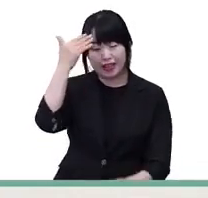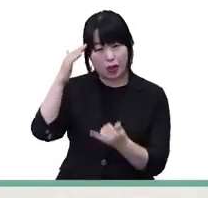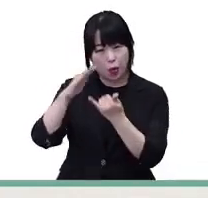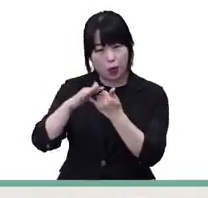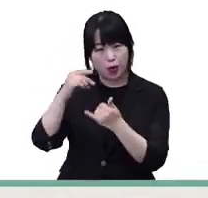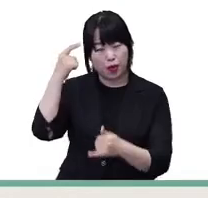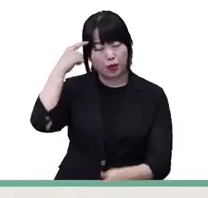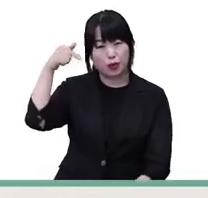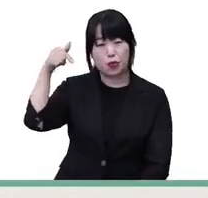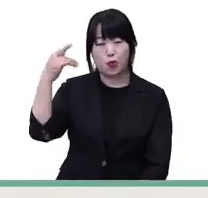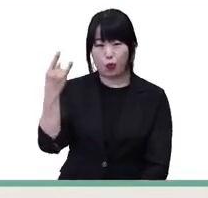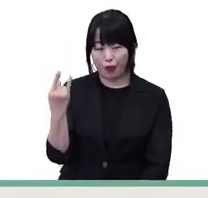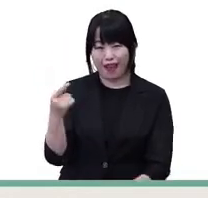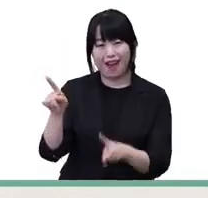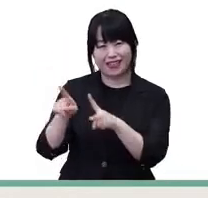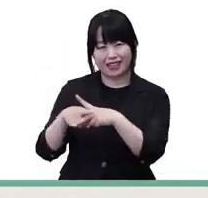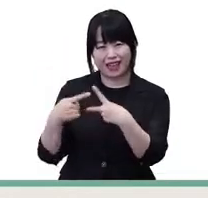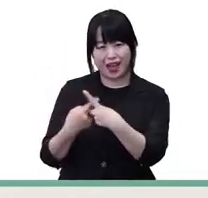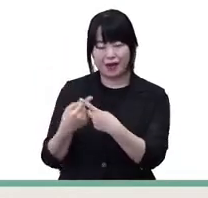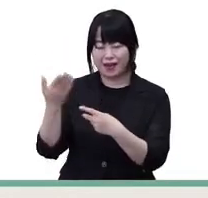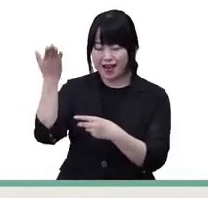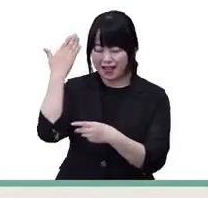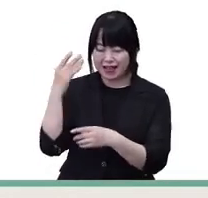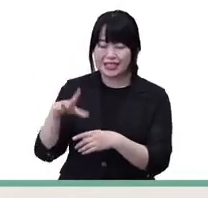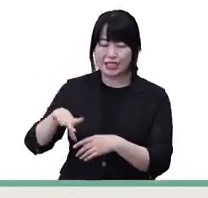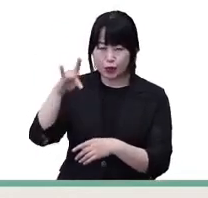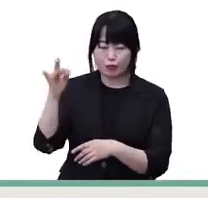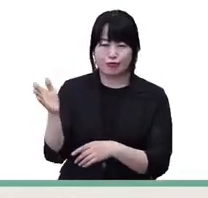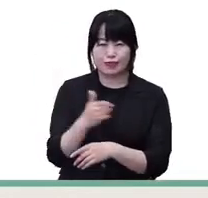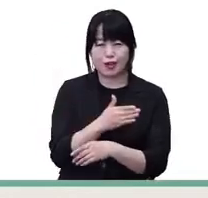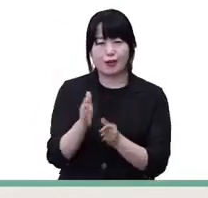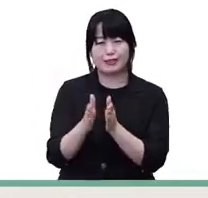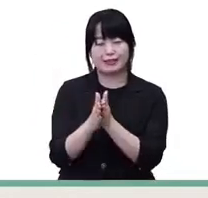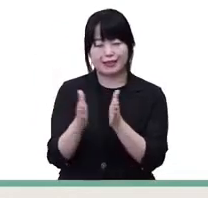초심으로 돌아가는 거, 그게 어떻게 보면 대화법의